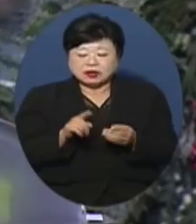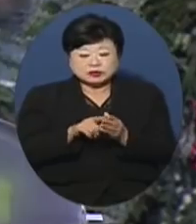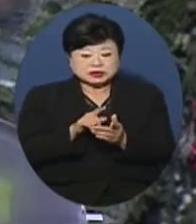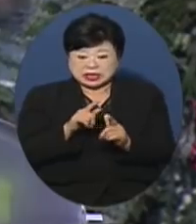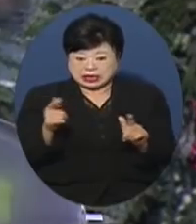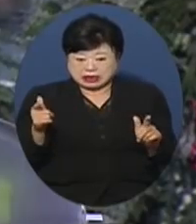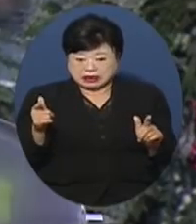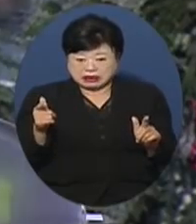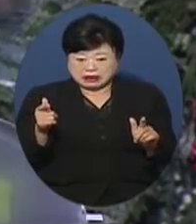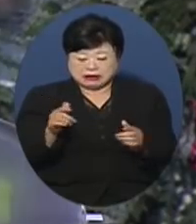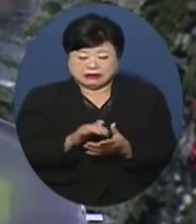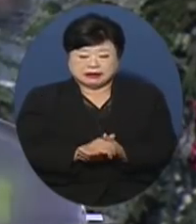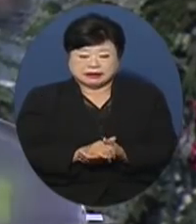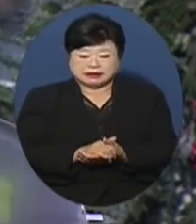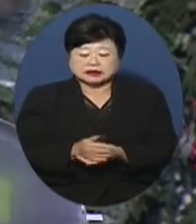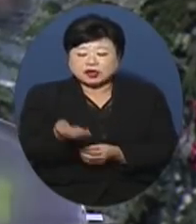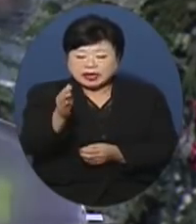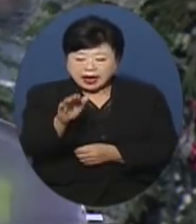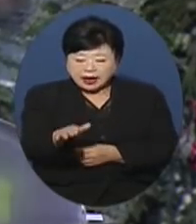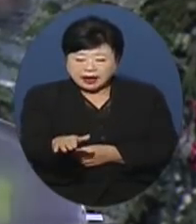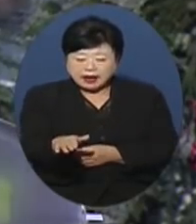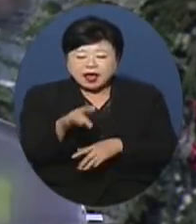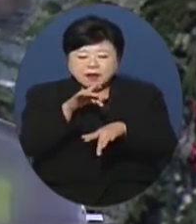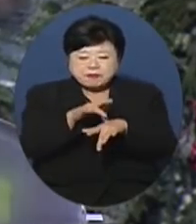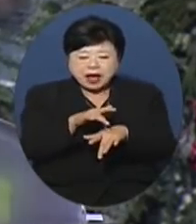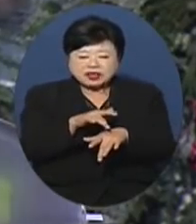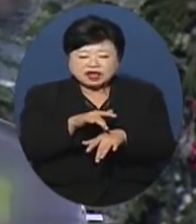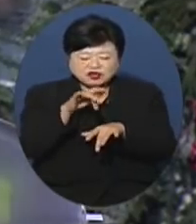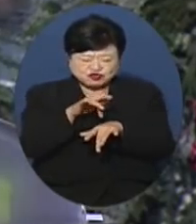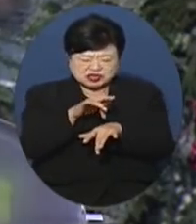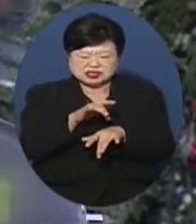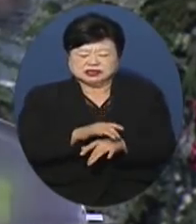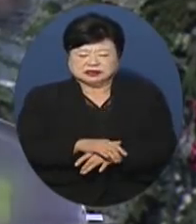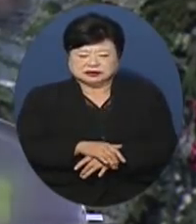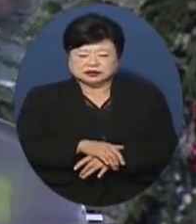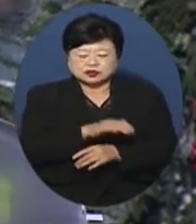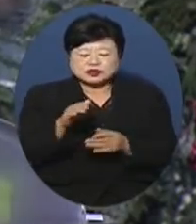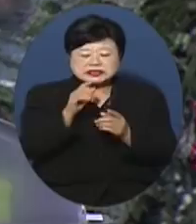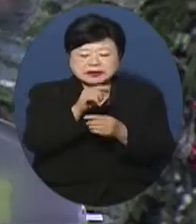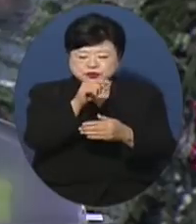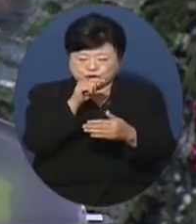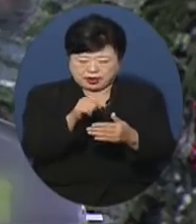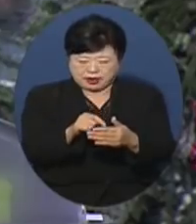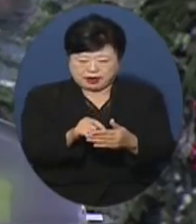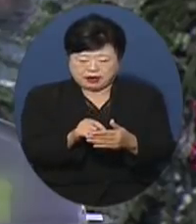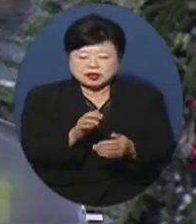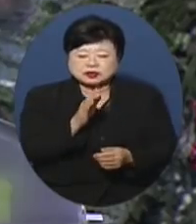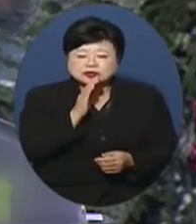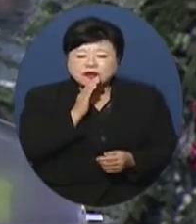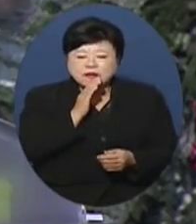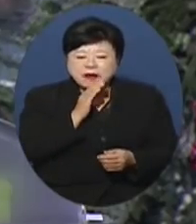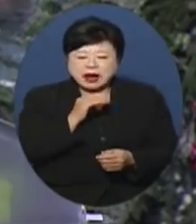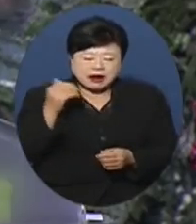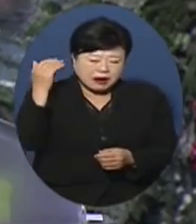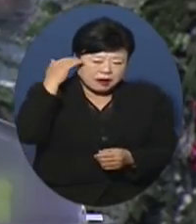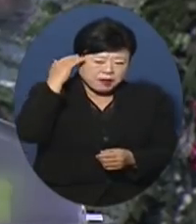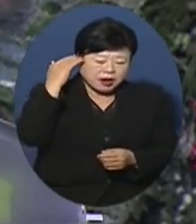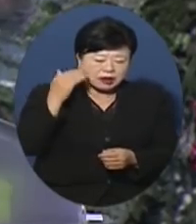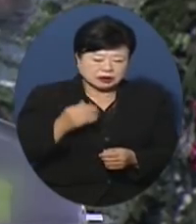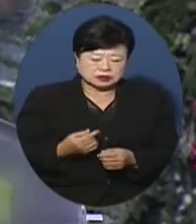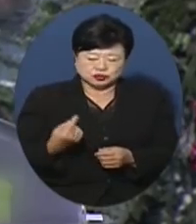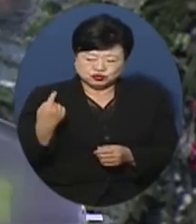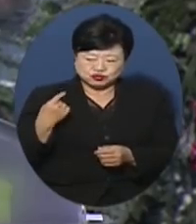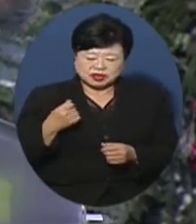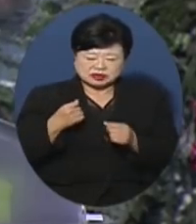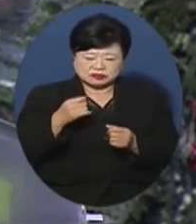않습니다. 하지만 마귀와 귀신은 우리 삶에 실제로 역사하는 배후